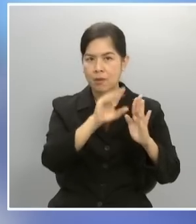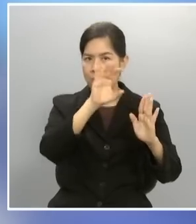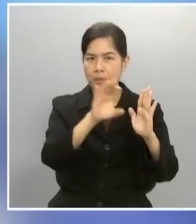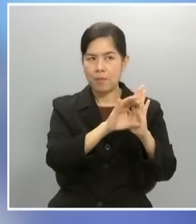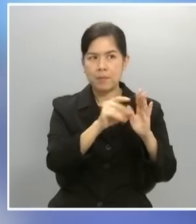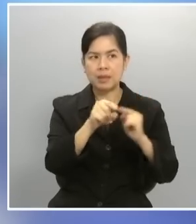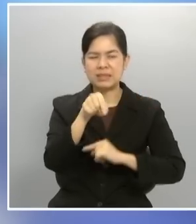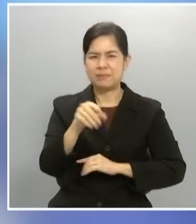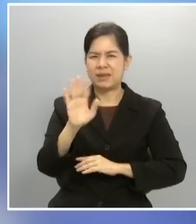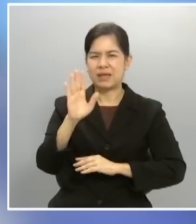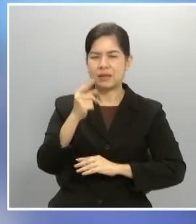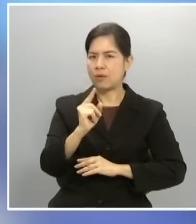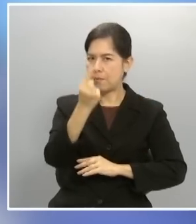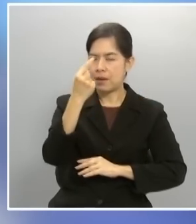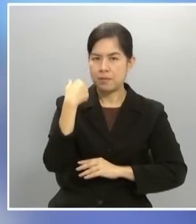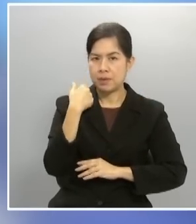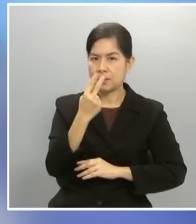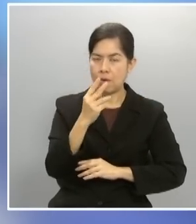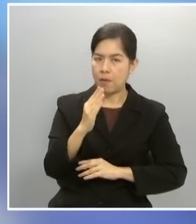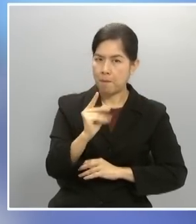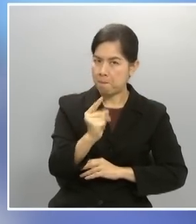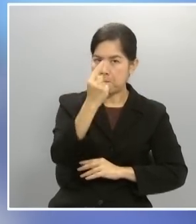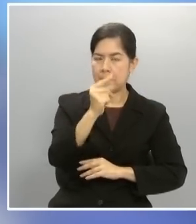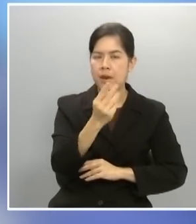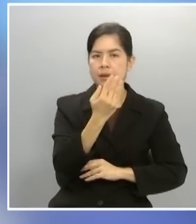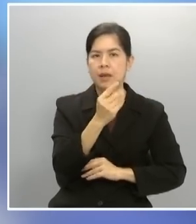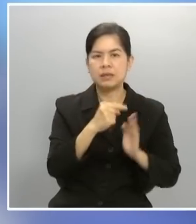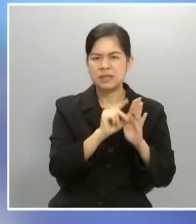ฮะอีกอันนึงครับอ่ะไปฮะไปอีกอันนึง